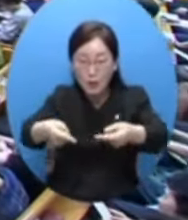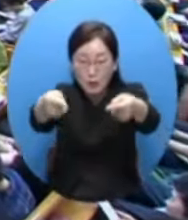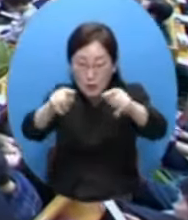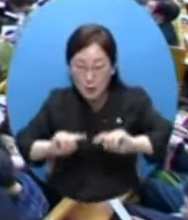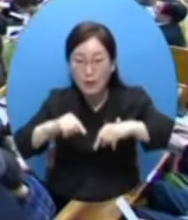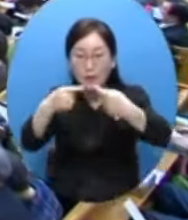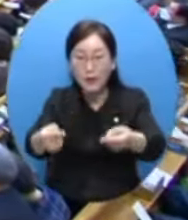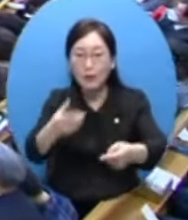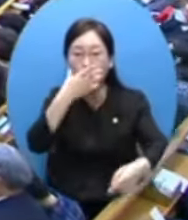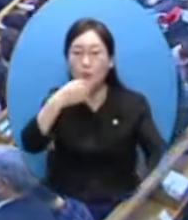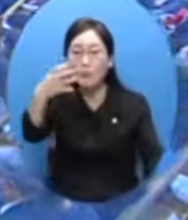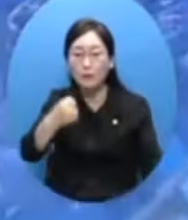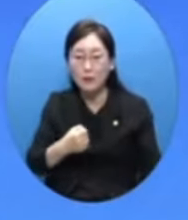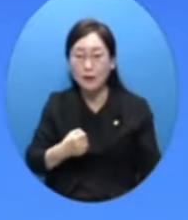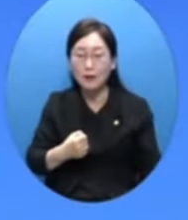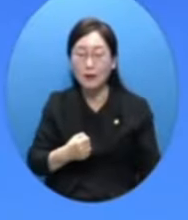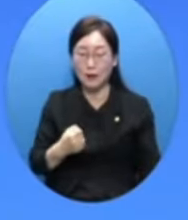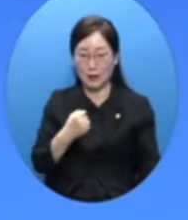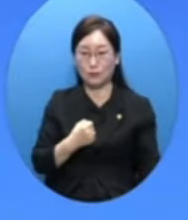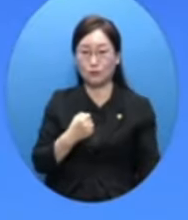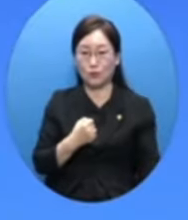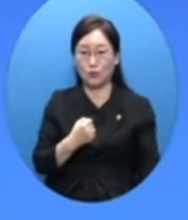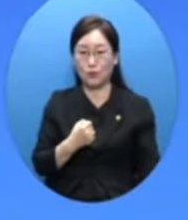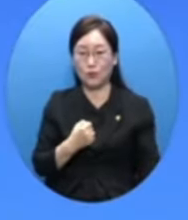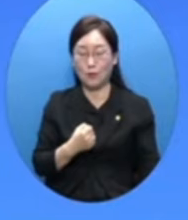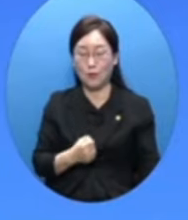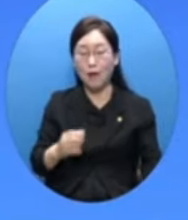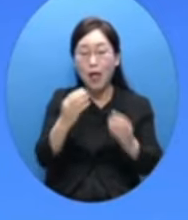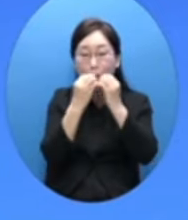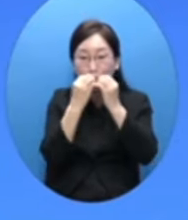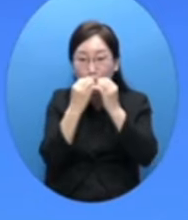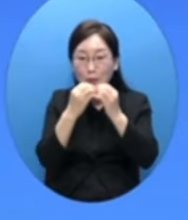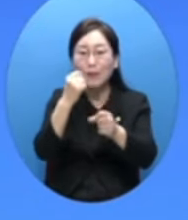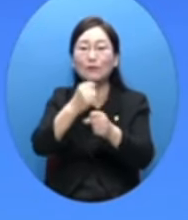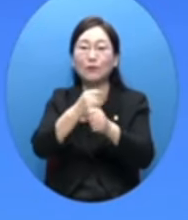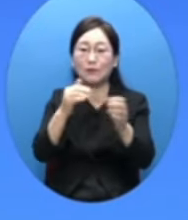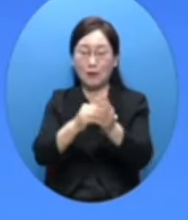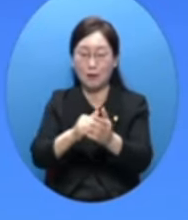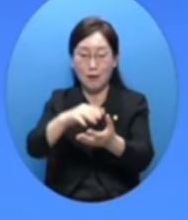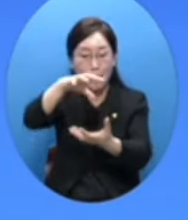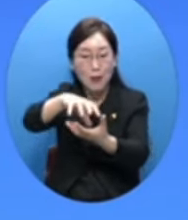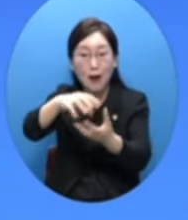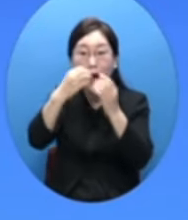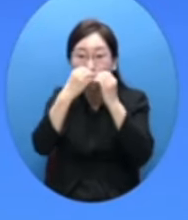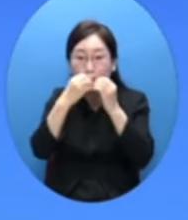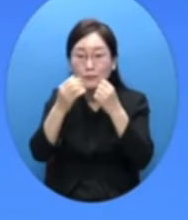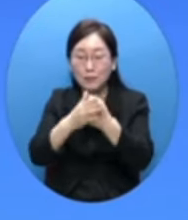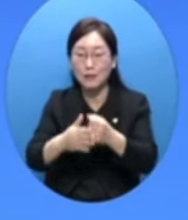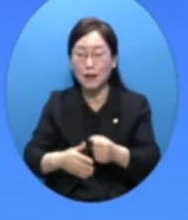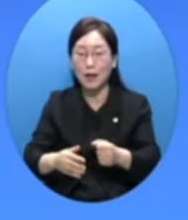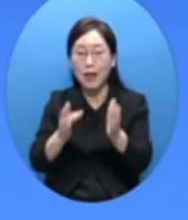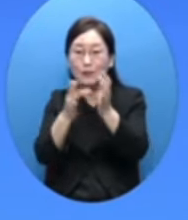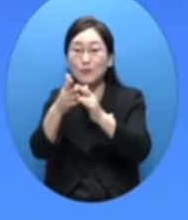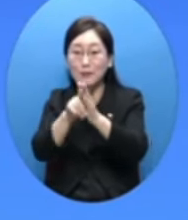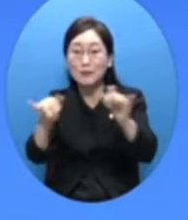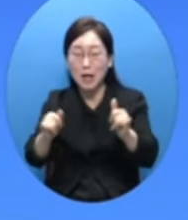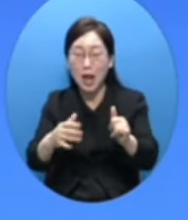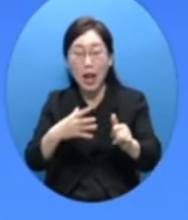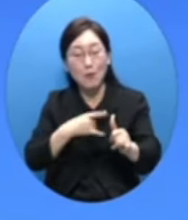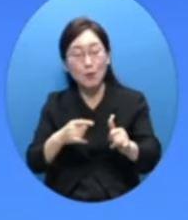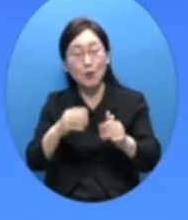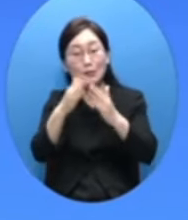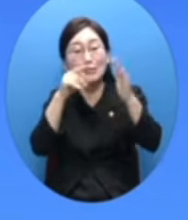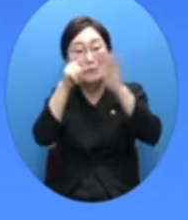복을 받을 것이다. 그 말씀 가지고 햄버거집을 만들었어요. 그러니까 예수 믿는 사람들은 일부러 그 집에 가서 햄버거를 사